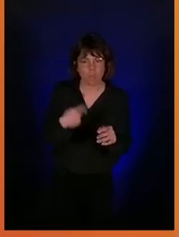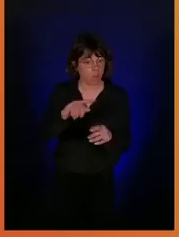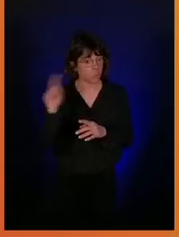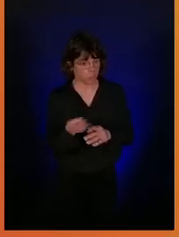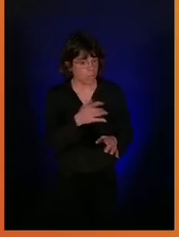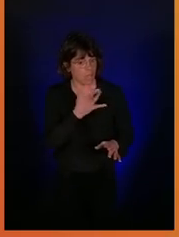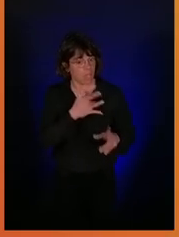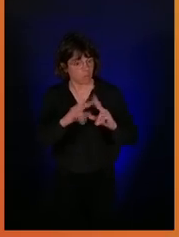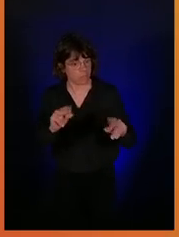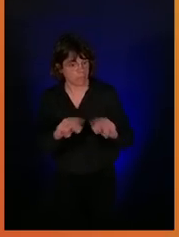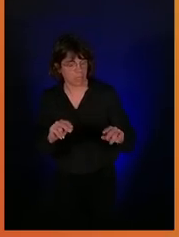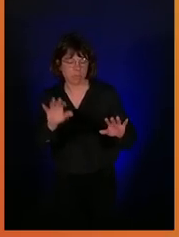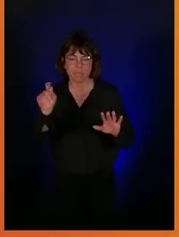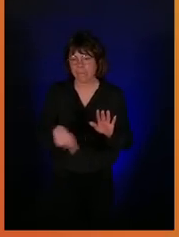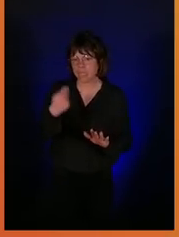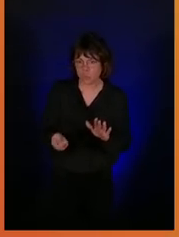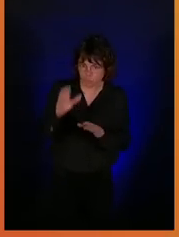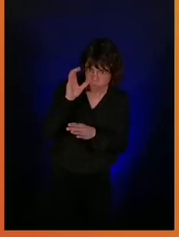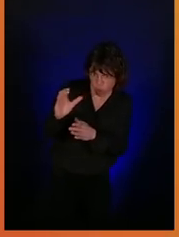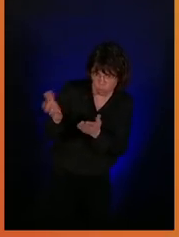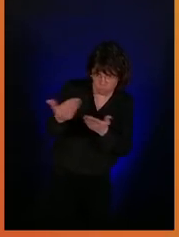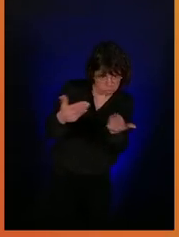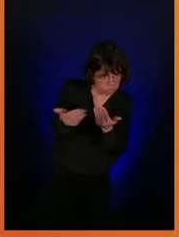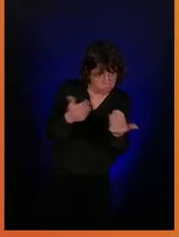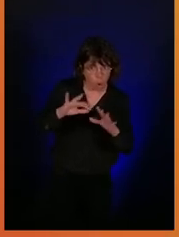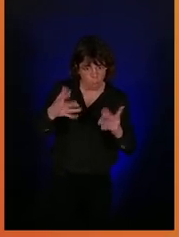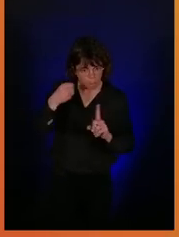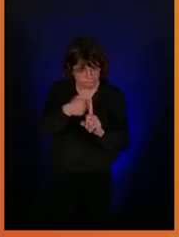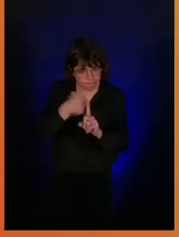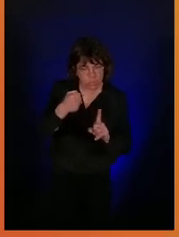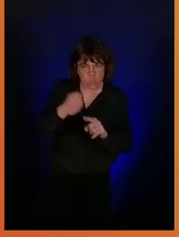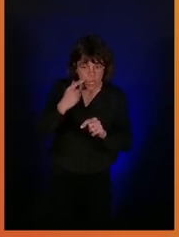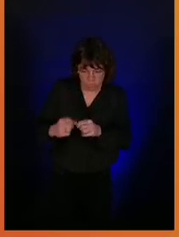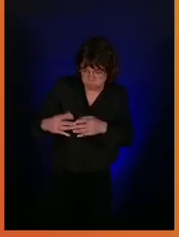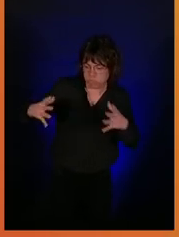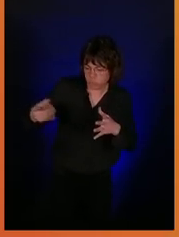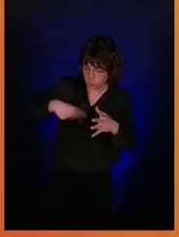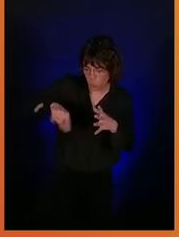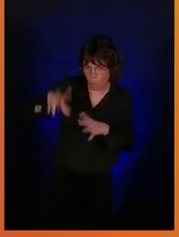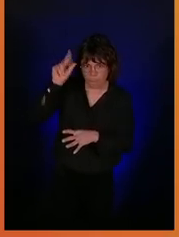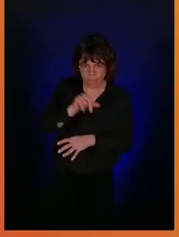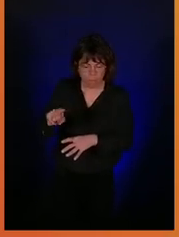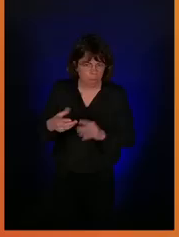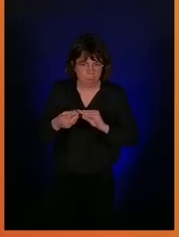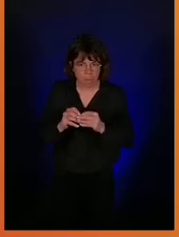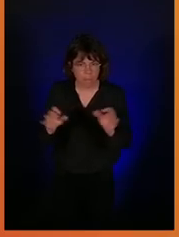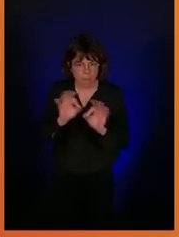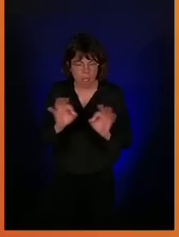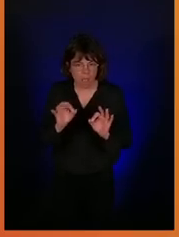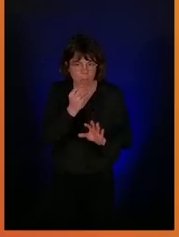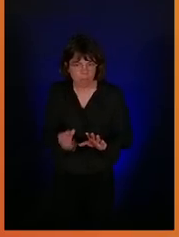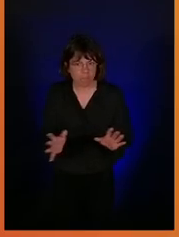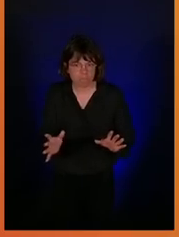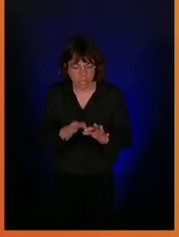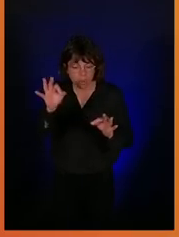monde. Bien entendu, j'attends des leçons de tout le monde hein, sur savoir comment on mène une lutte. Je sais que la nôtre, elle n'a pas été comprise par tous. Ce n'est pas un problème, on n'a pas de souci là-dessus.